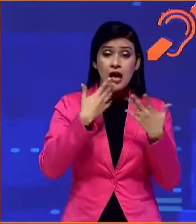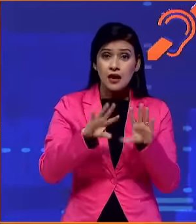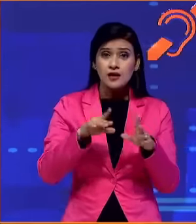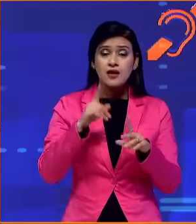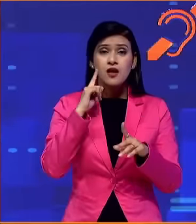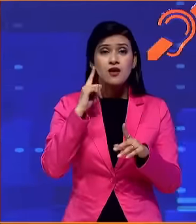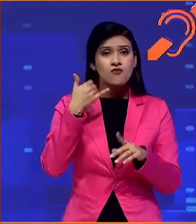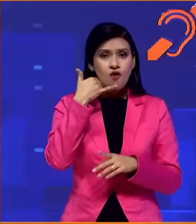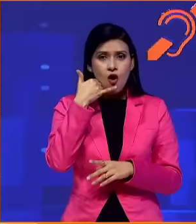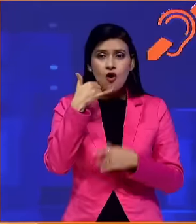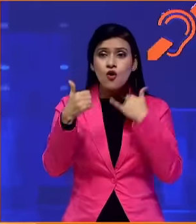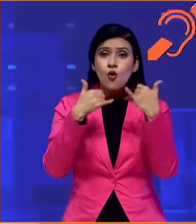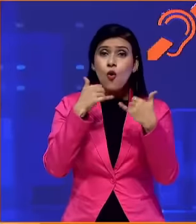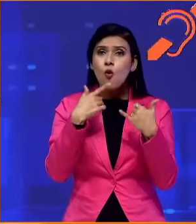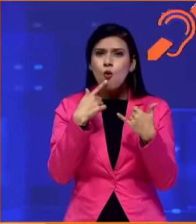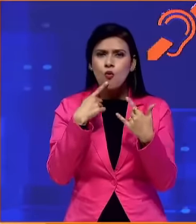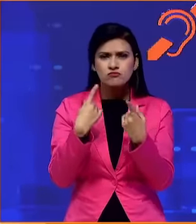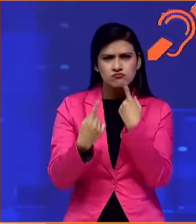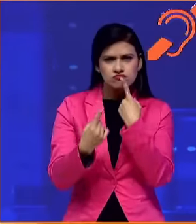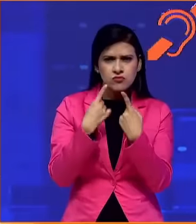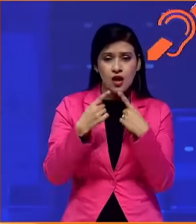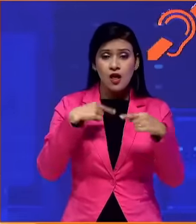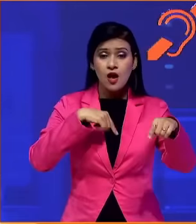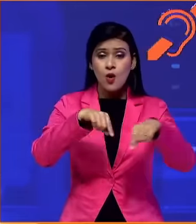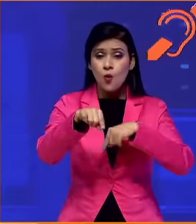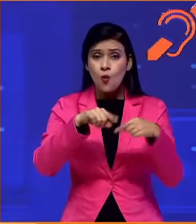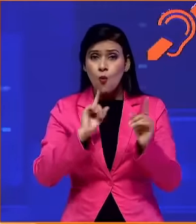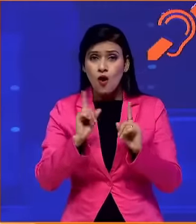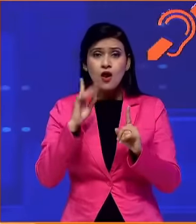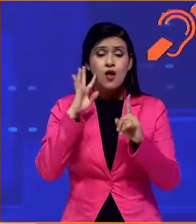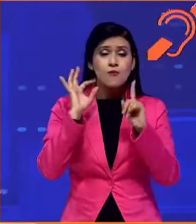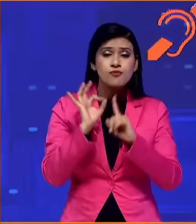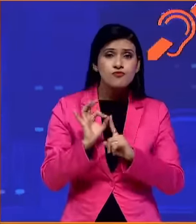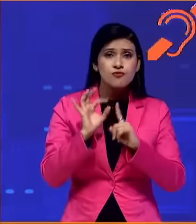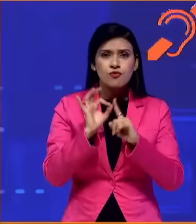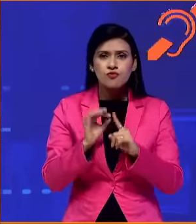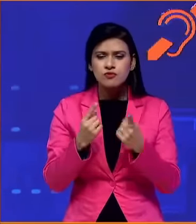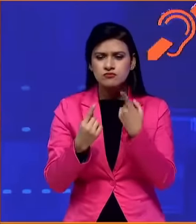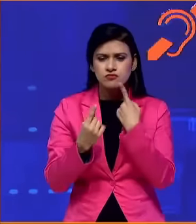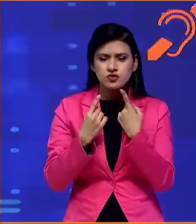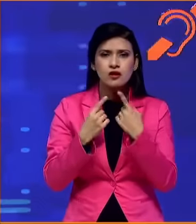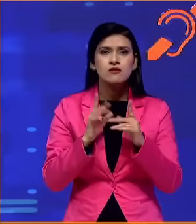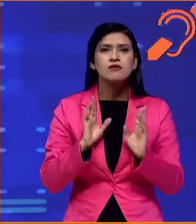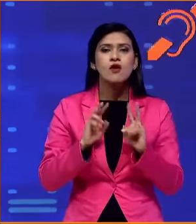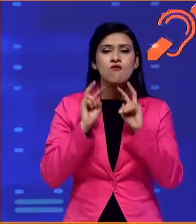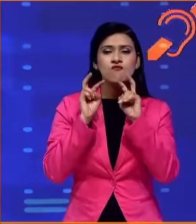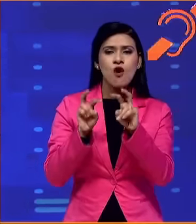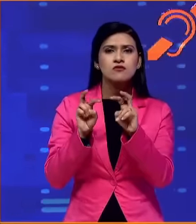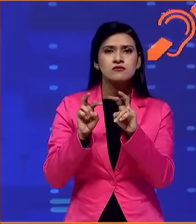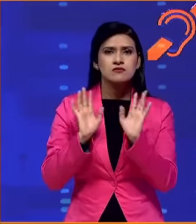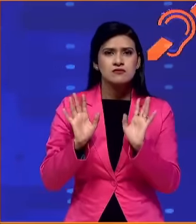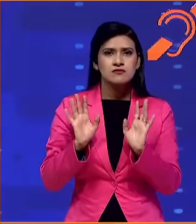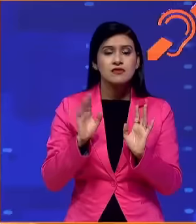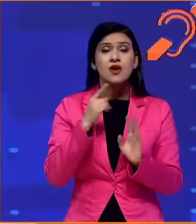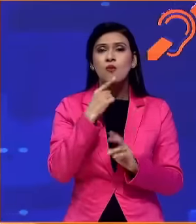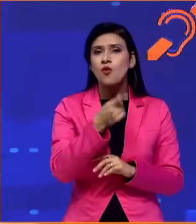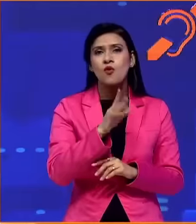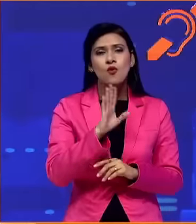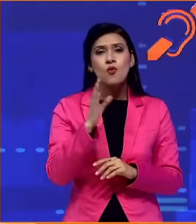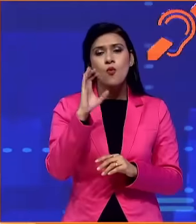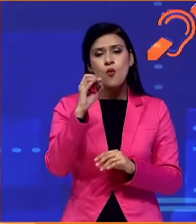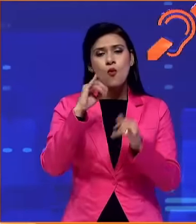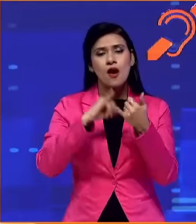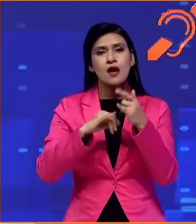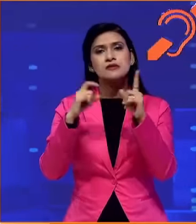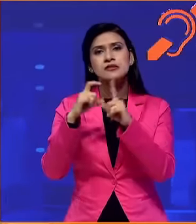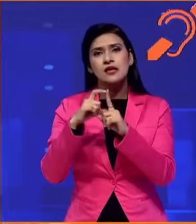रखीगई।फोन टैपकिएजारहेथे। मैंनेयहबातअखबारमेंपढ़ीहै ,लेकिनमेरेपासइसकाकोईसबूतनहींहै। आपनेअखबारमेंक्यापढ़ा?ओएसडी लोकेशशर्मानेयहबातकहीथी,